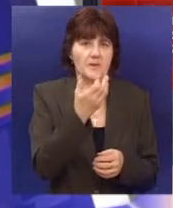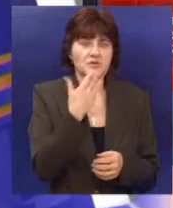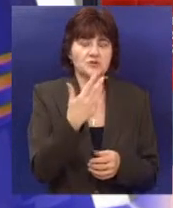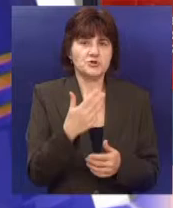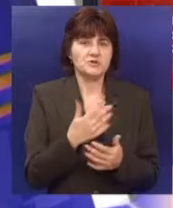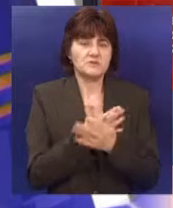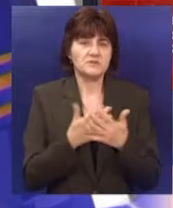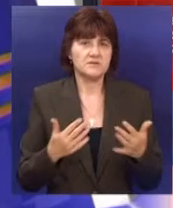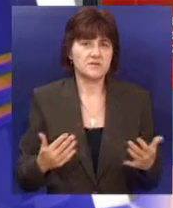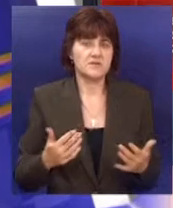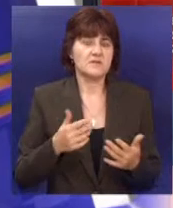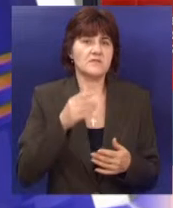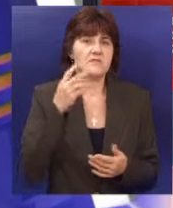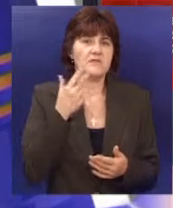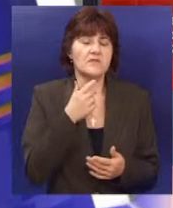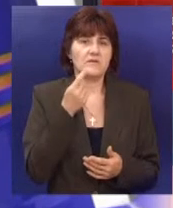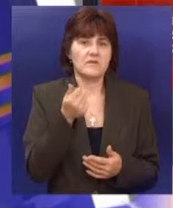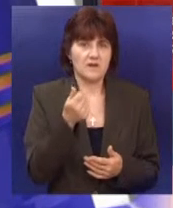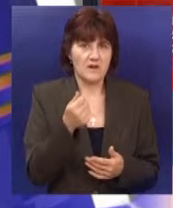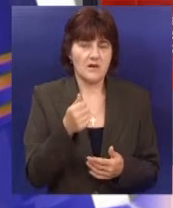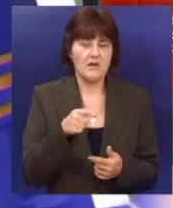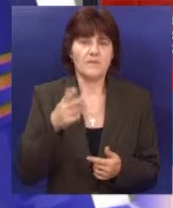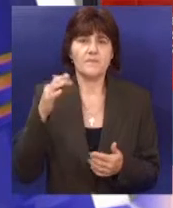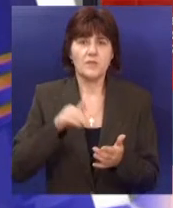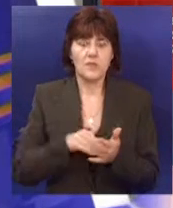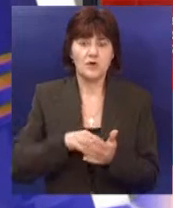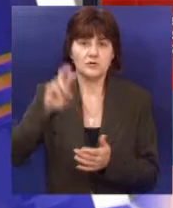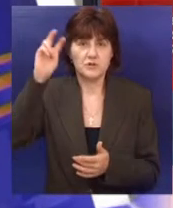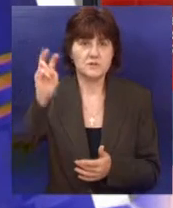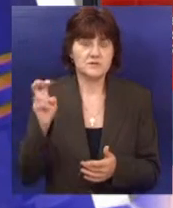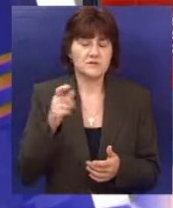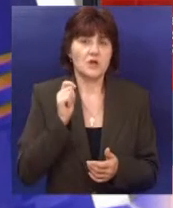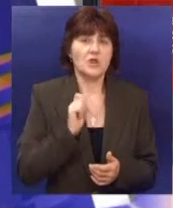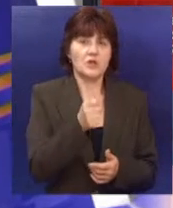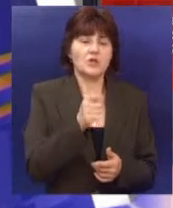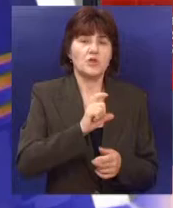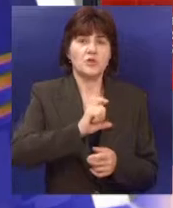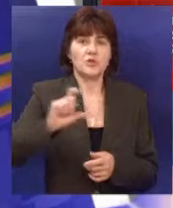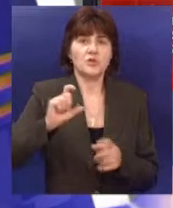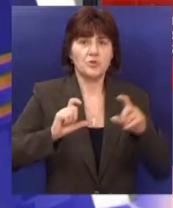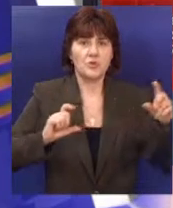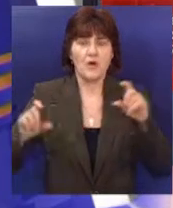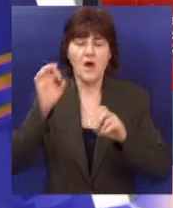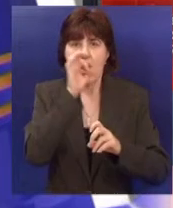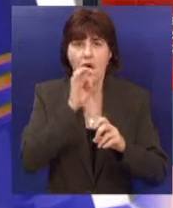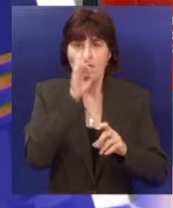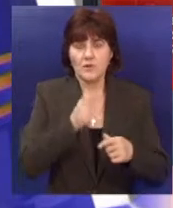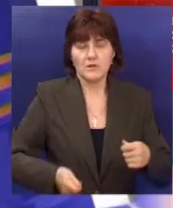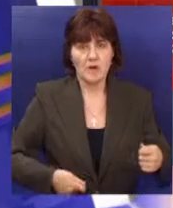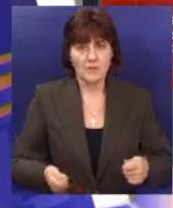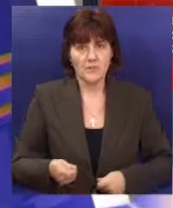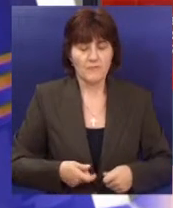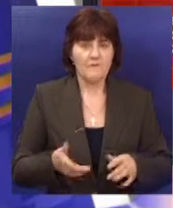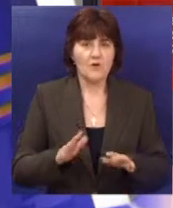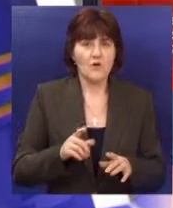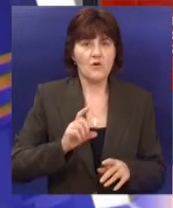547 miliona dinara. Republički fond za zdravstveno osiguranje duguje oko 16 milijardi dinara apotekama širom Srbije.